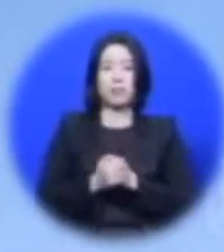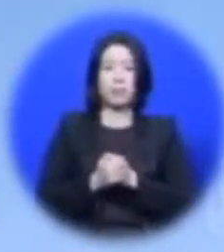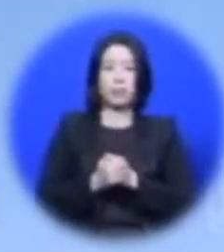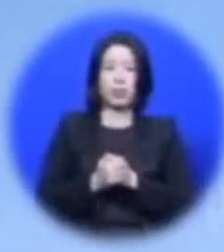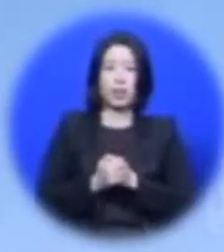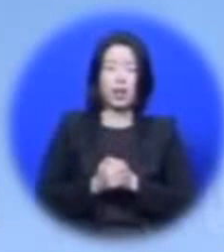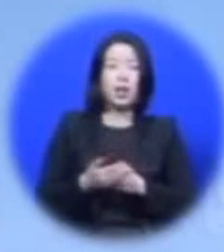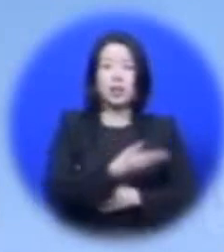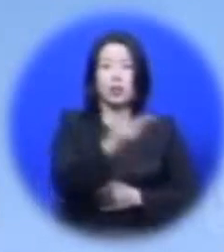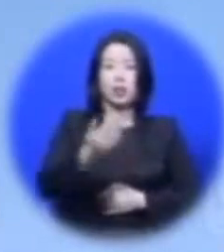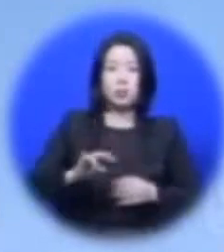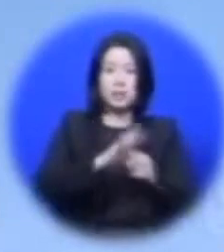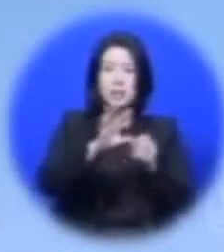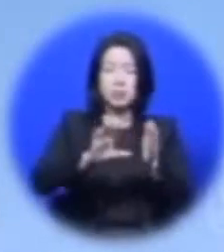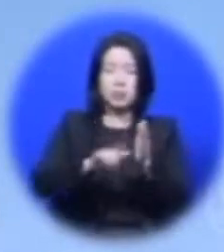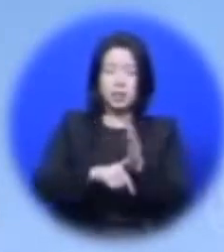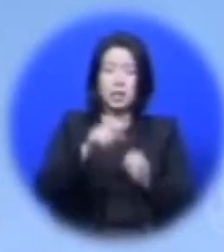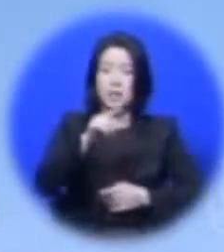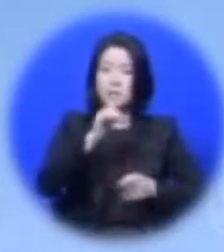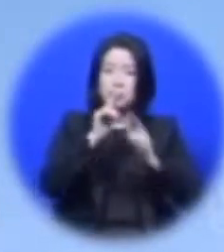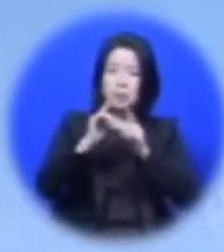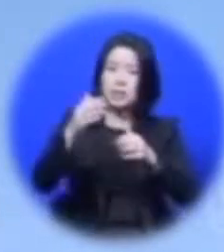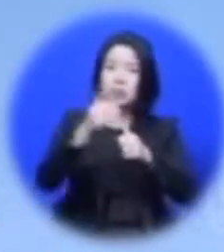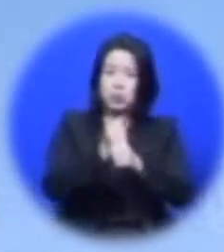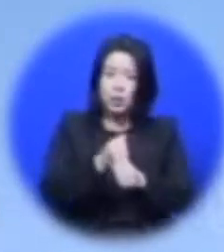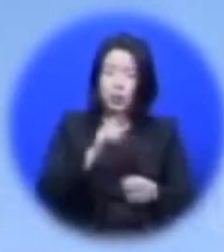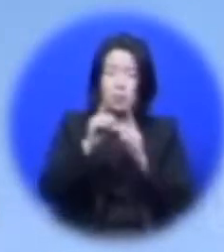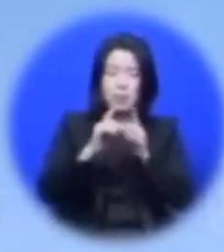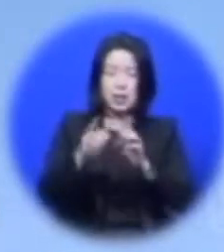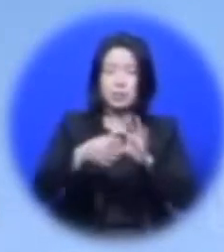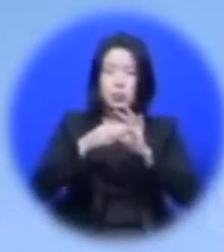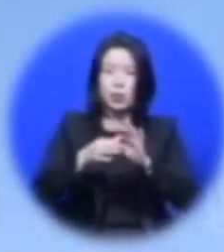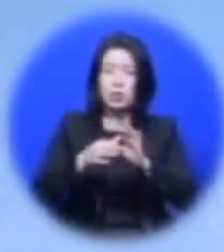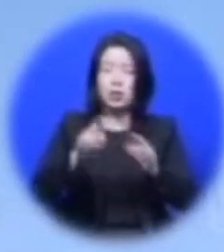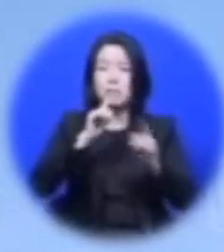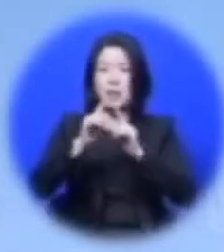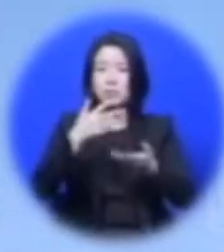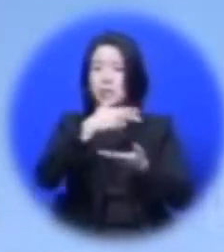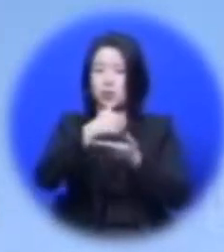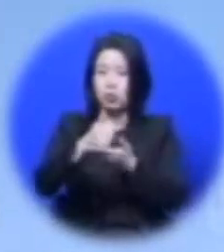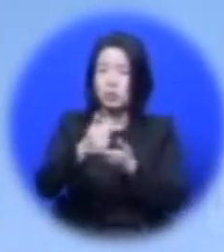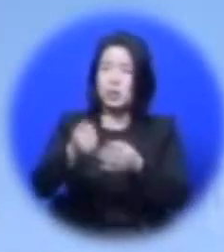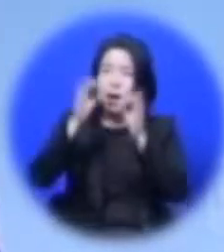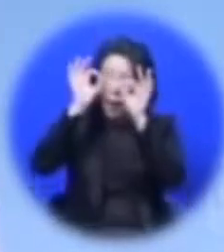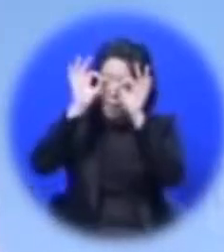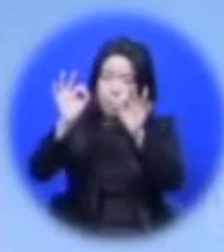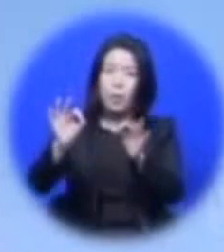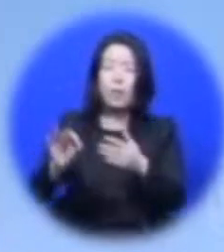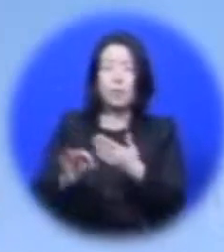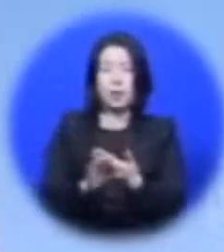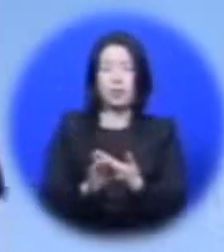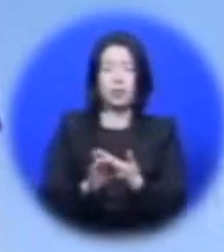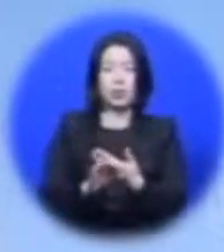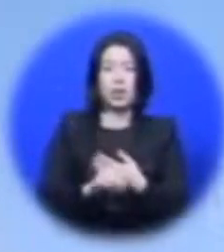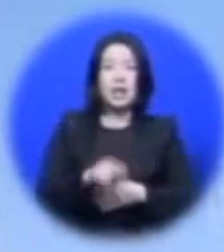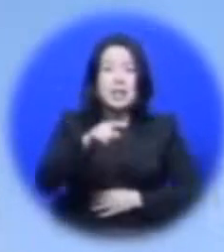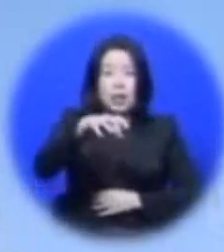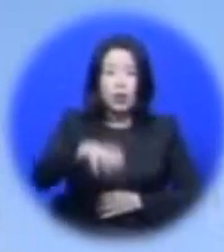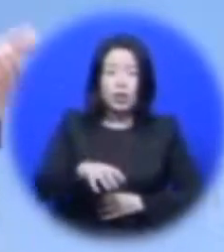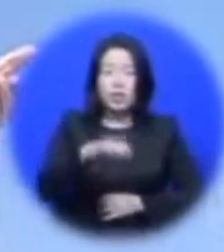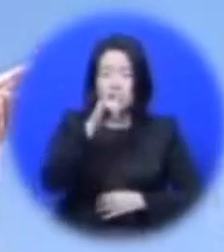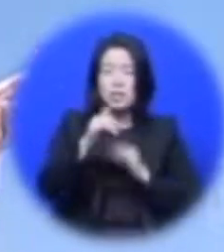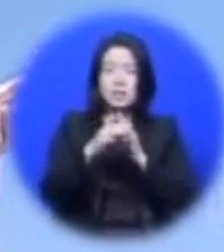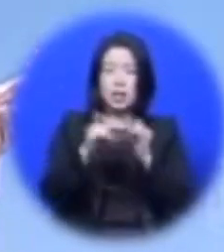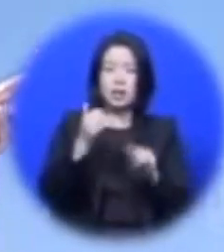여러분이 24시간 그 말씀을 붙잡고 말씀을 통해서 말씀하실 주님을 바라보면 여기 있는 사람 중에